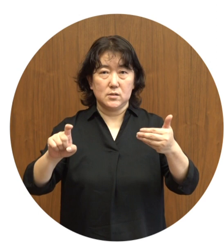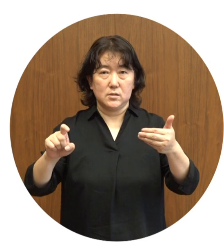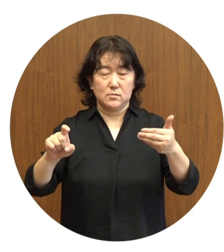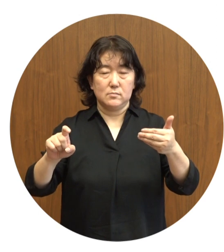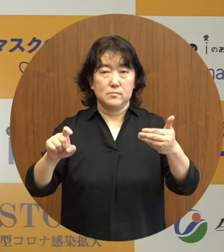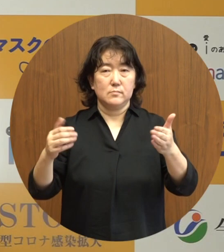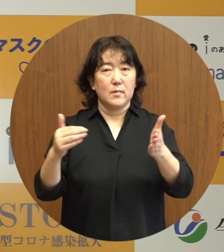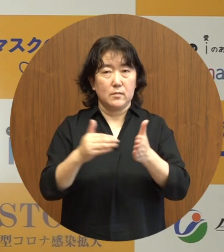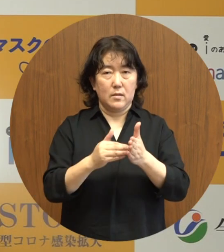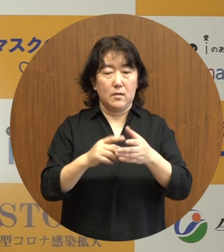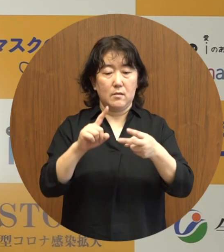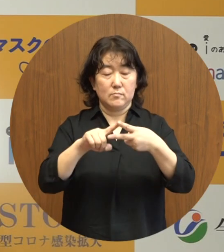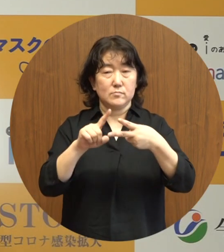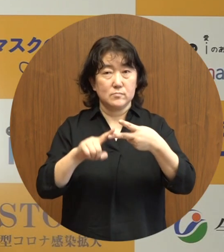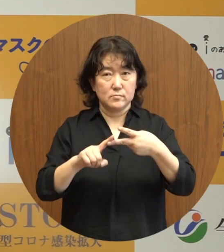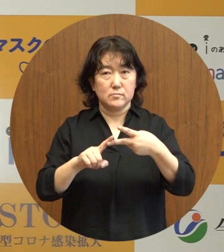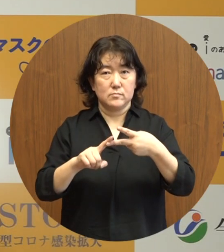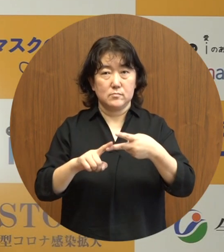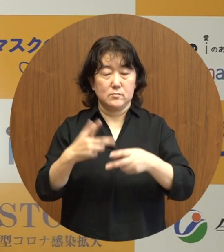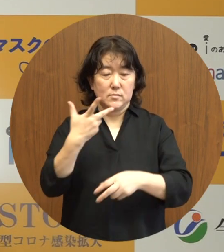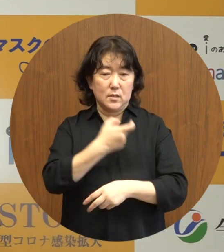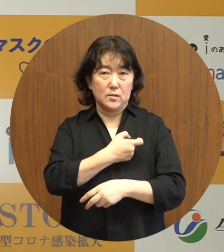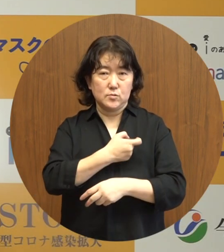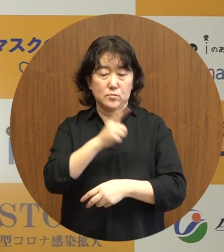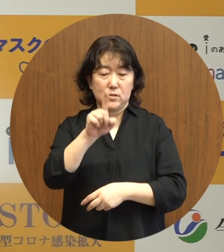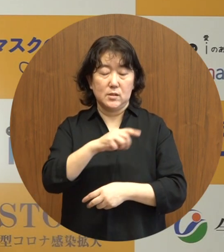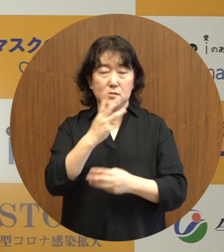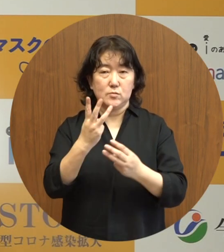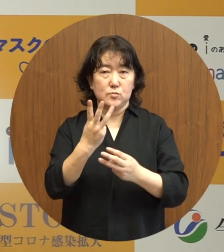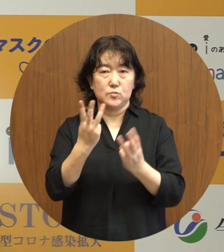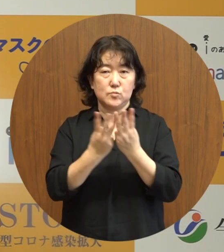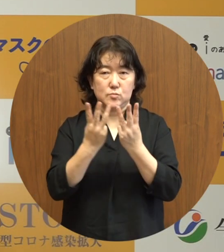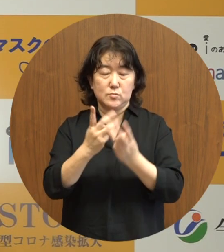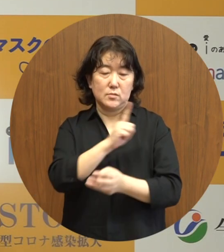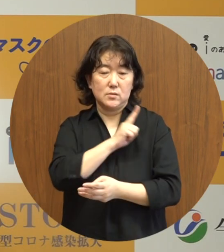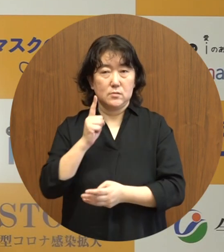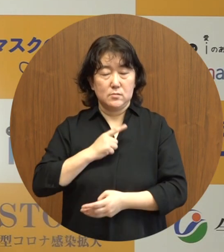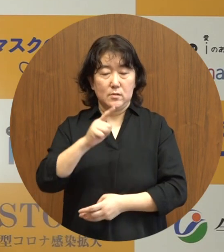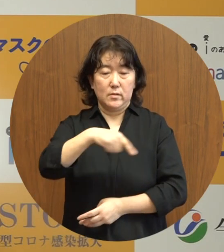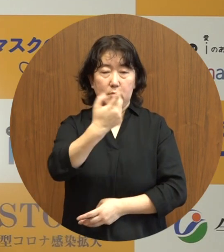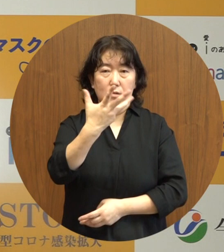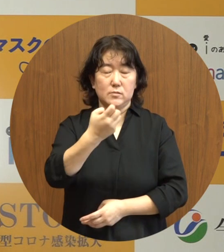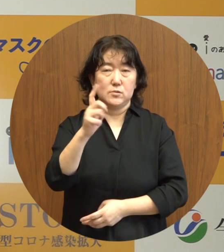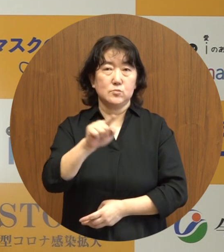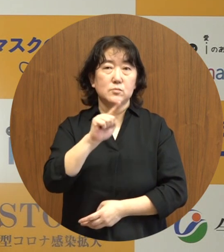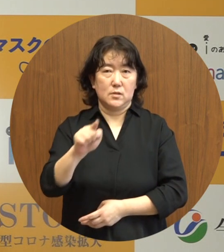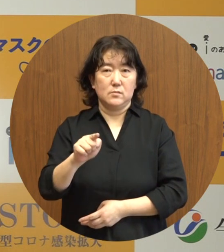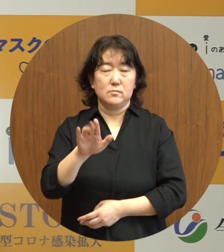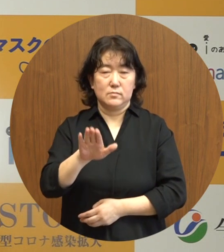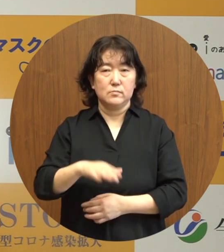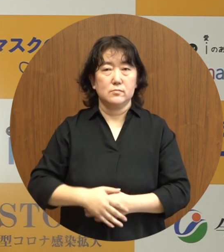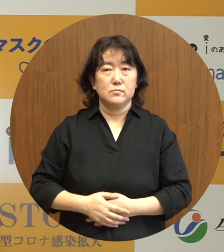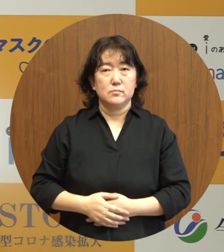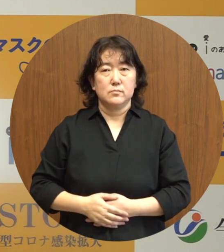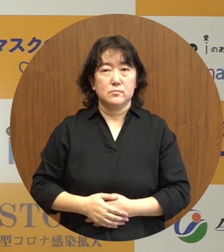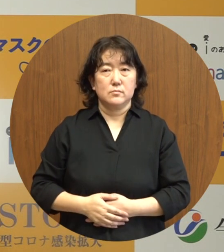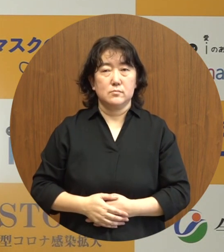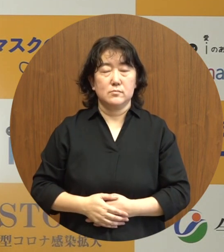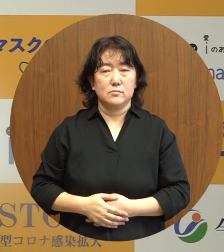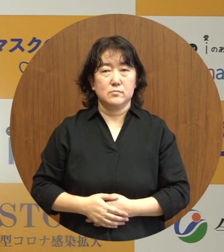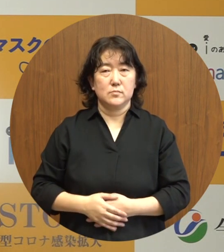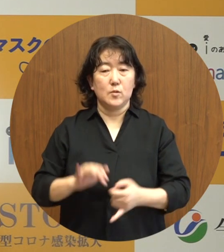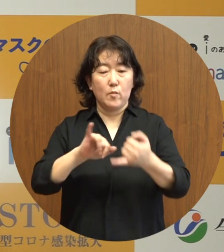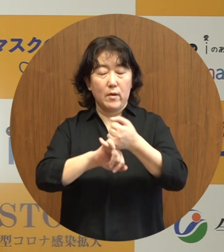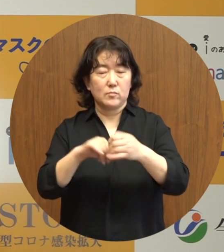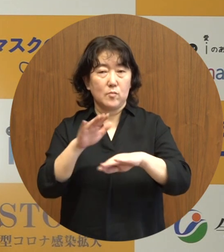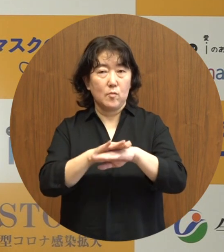で、いずれも接種予定人数は180人となっております。なお、予約方法